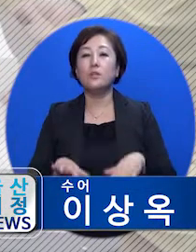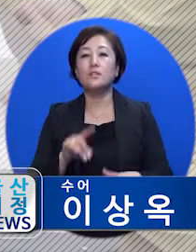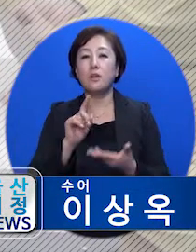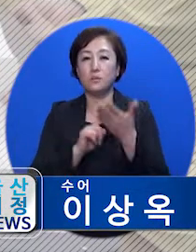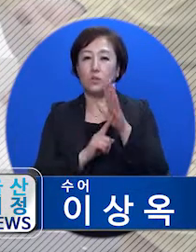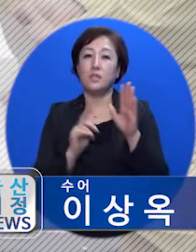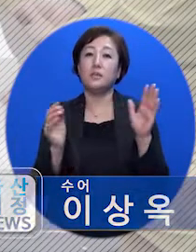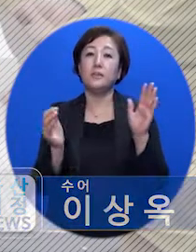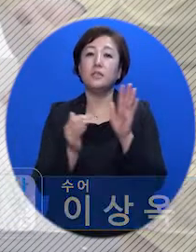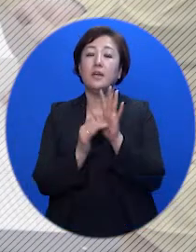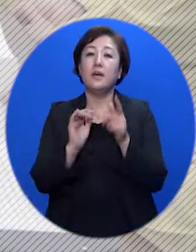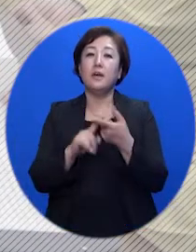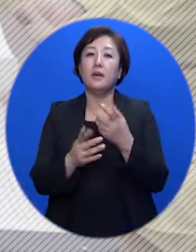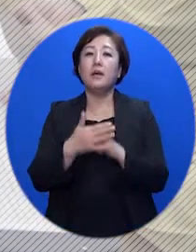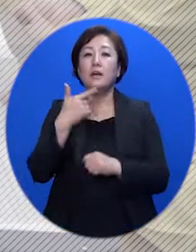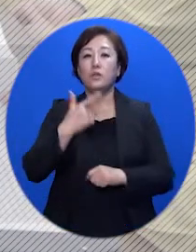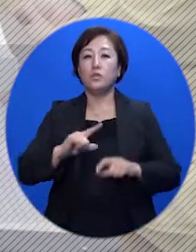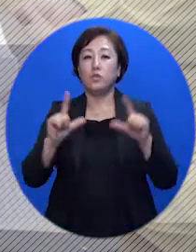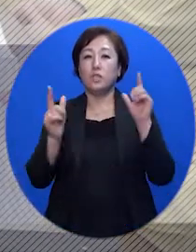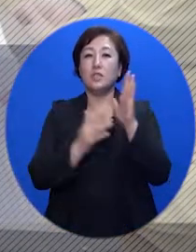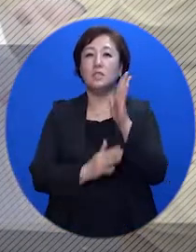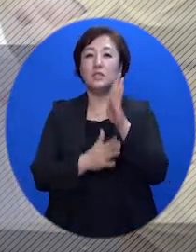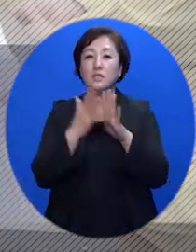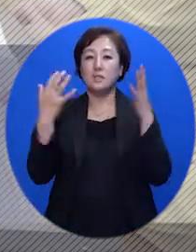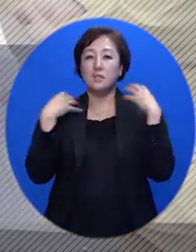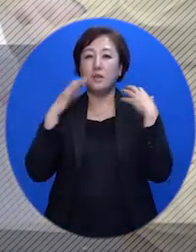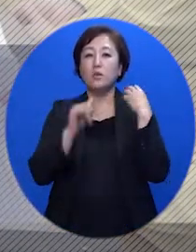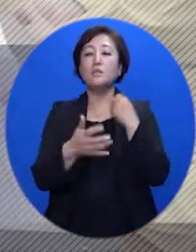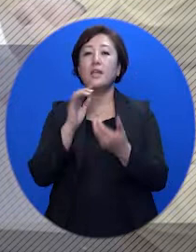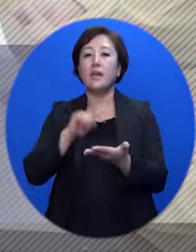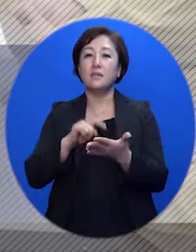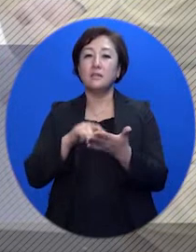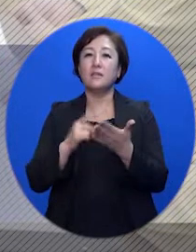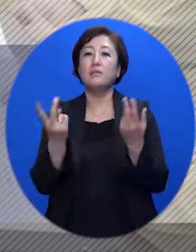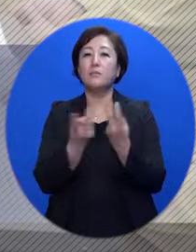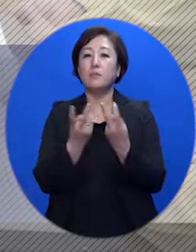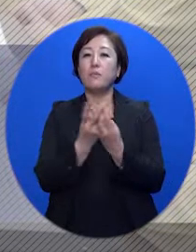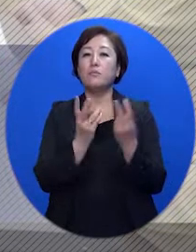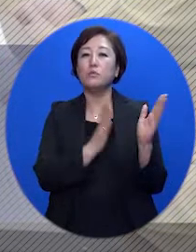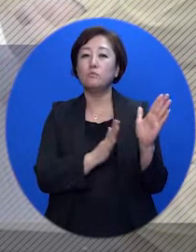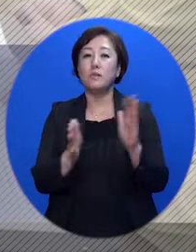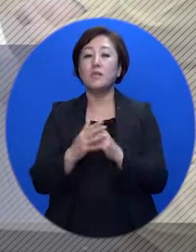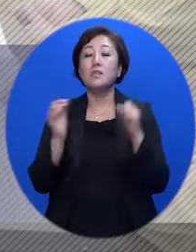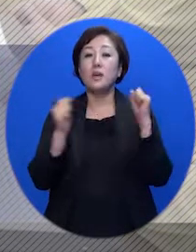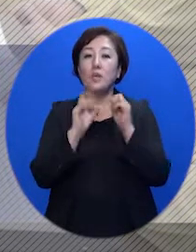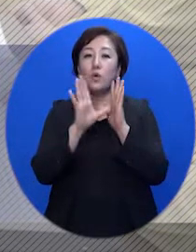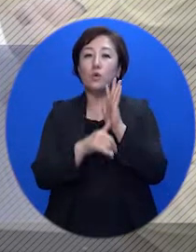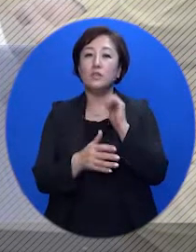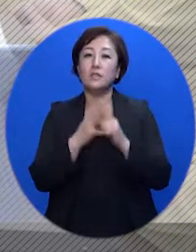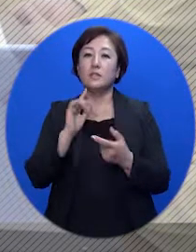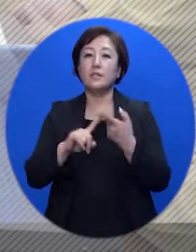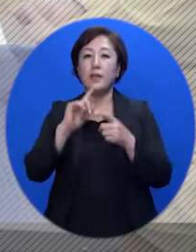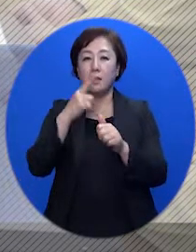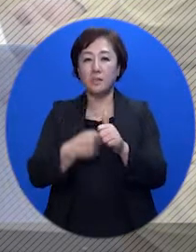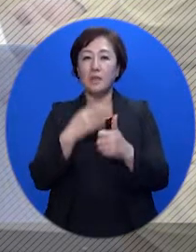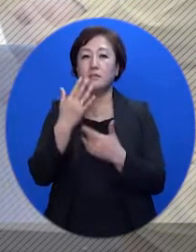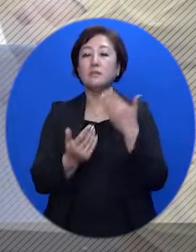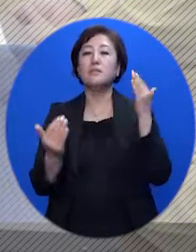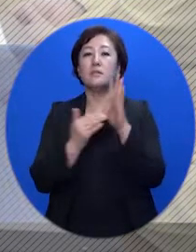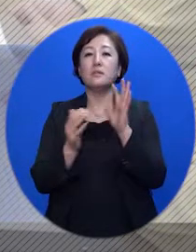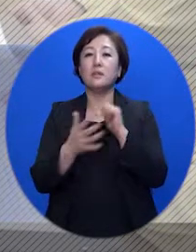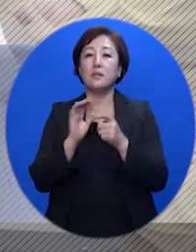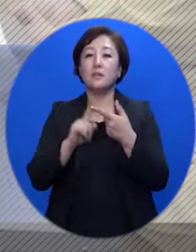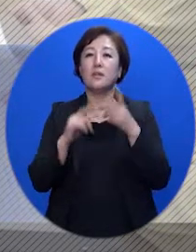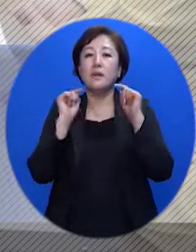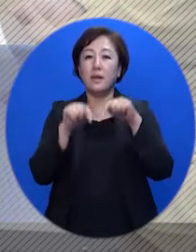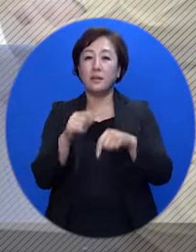오늘의 소식입니다. 지난 6일 시청 재난안전대책본부에서 겨울철 자연재난 대비 관계기관